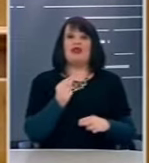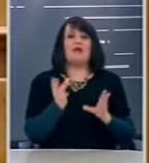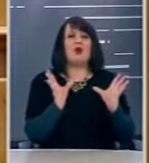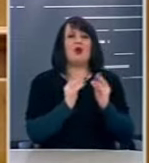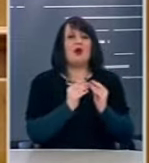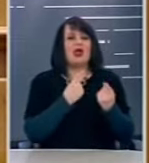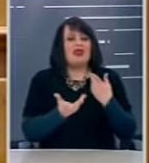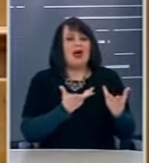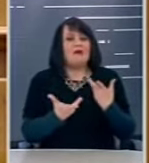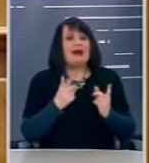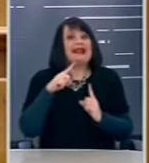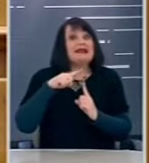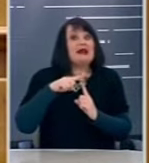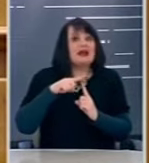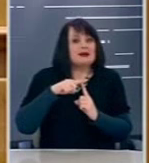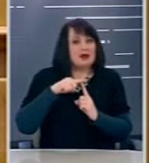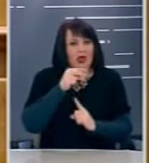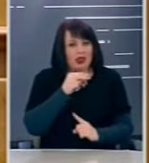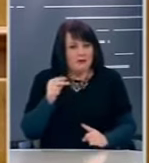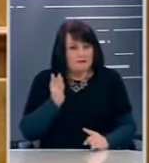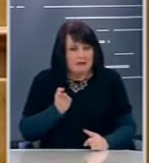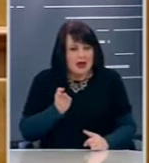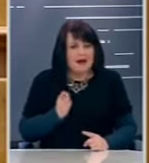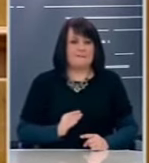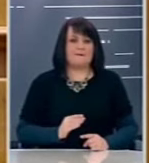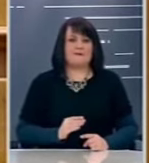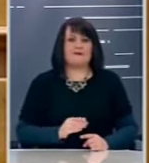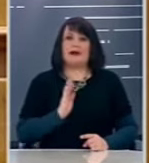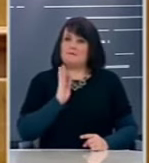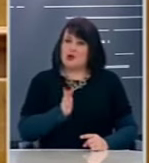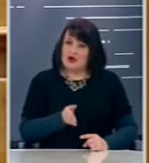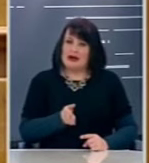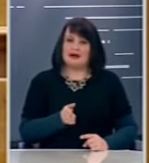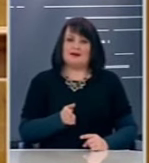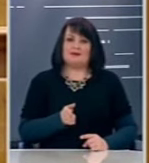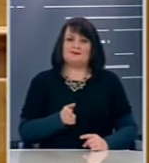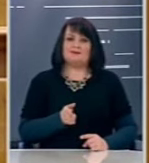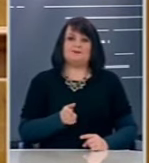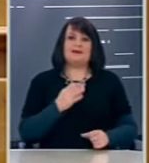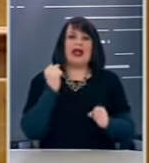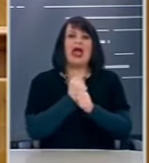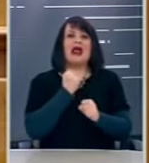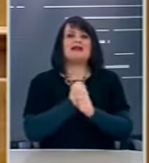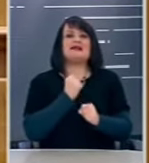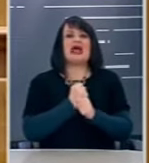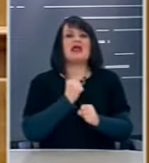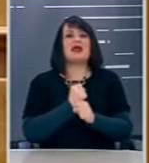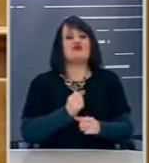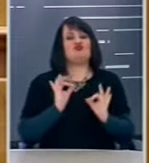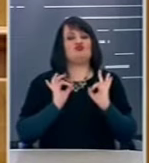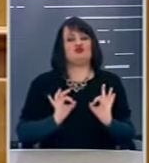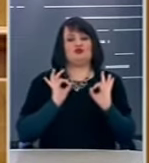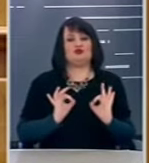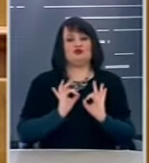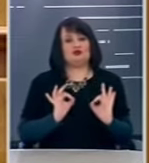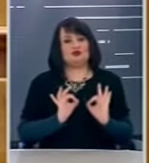διαπραγμάτευσης στο τεχνικό πεδίο, η δυνατότητα επιστροφής της εργασιακής κανονικότητας πριν